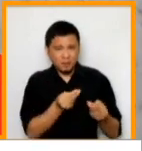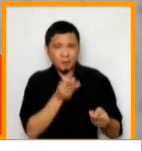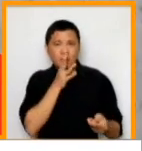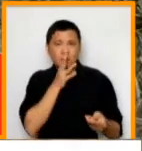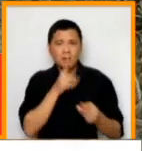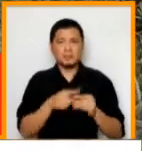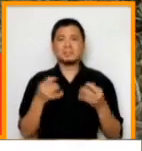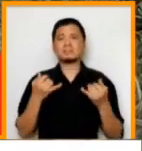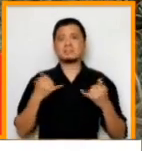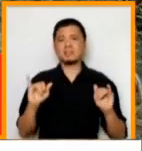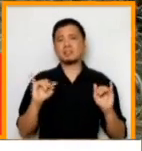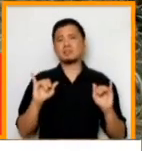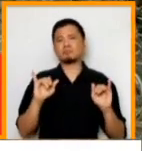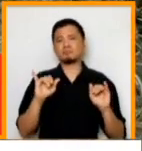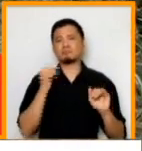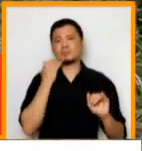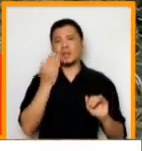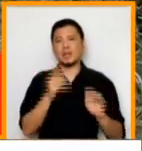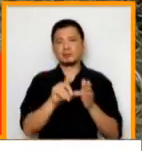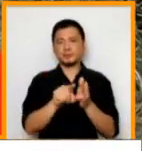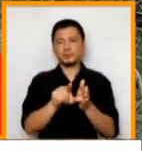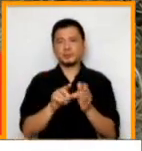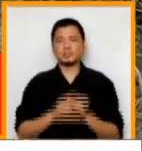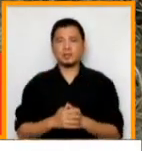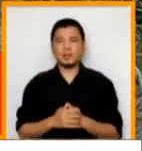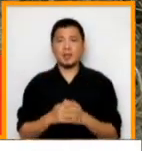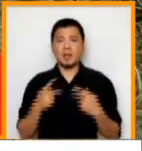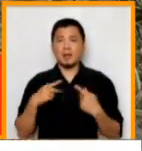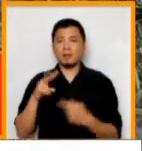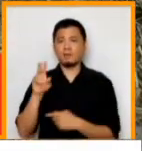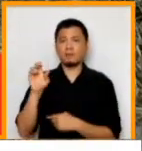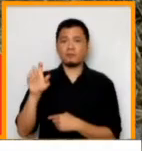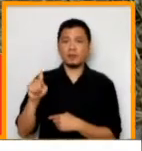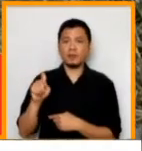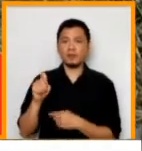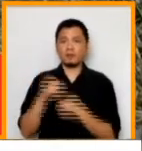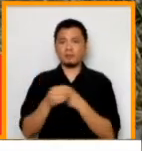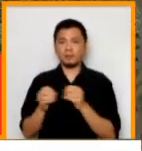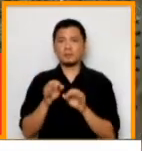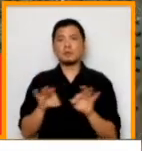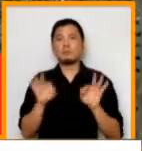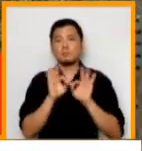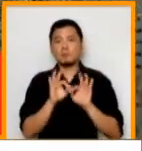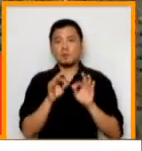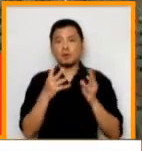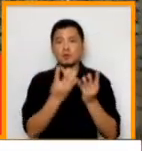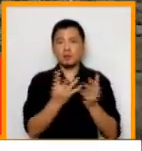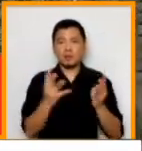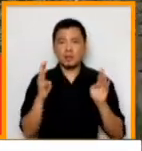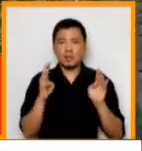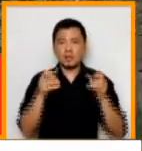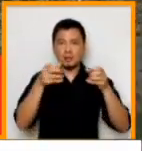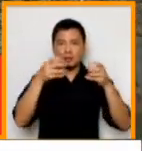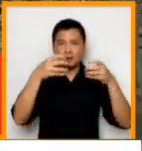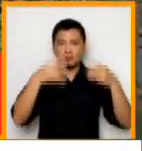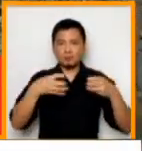kalaunan. Payo po ng Provincial Veterinary Office, kailangan maayos ang kulungan at maluwag para may hangin